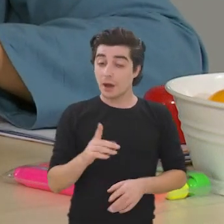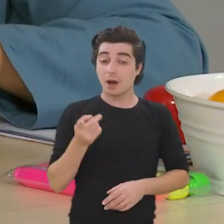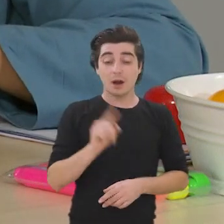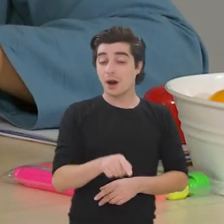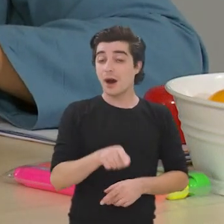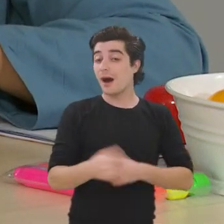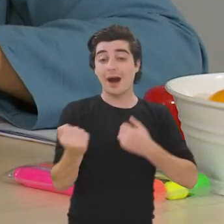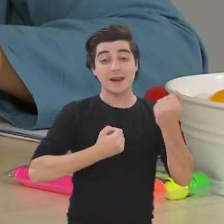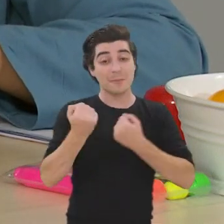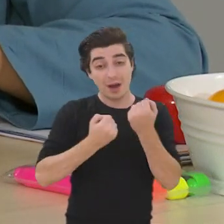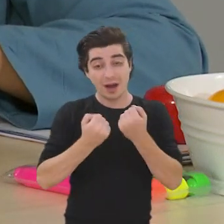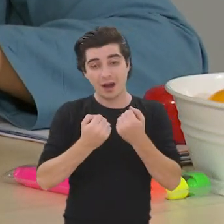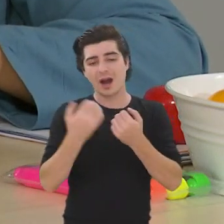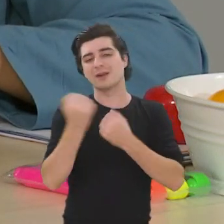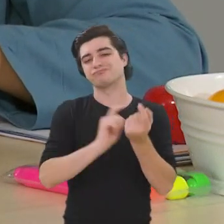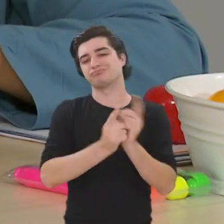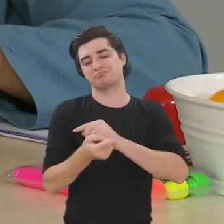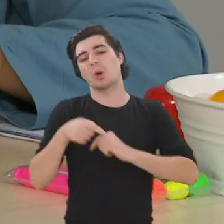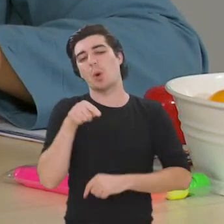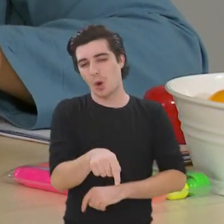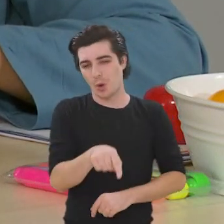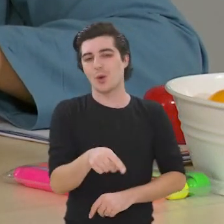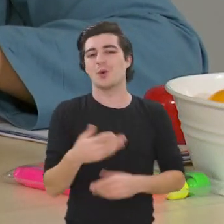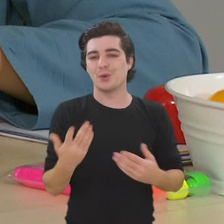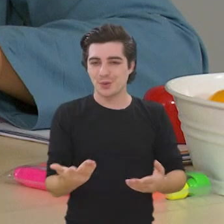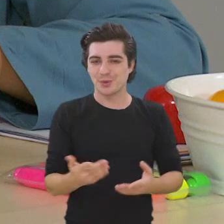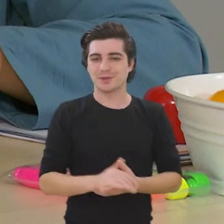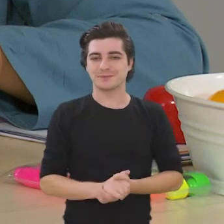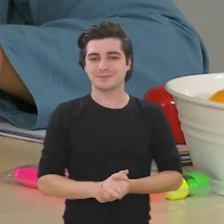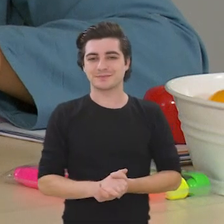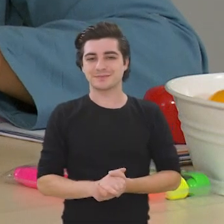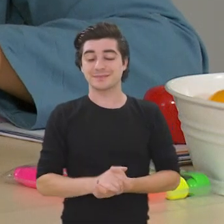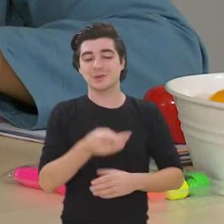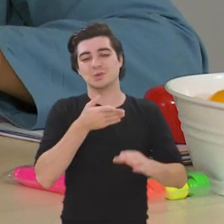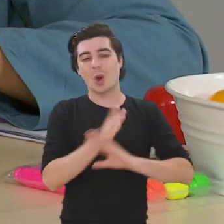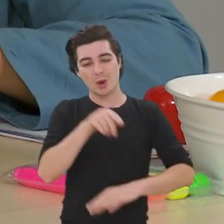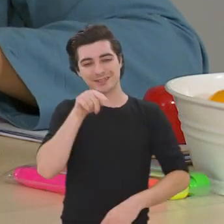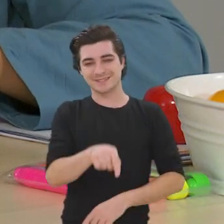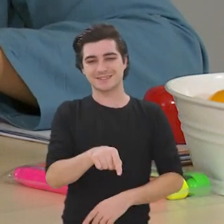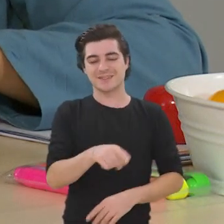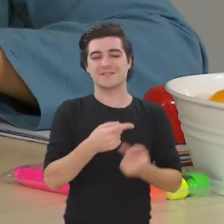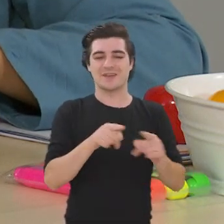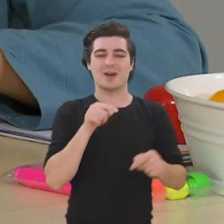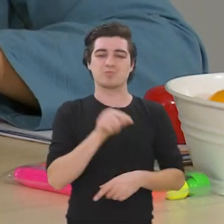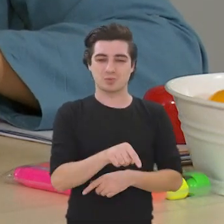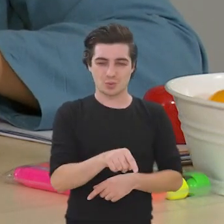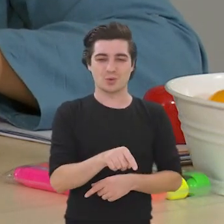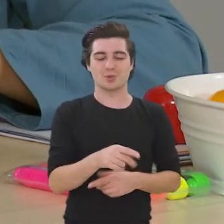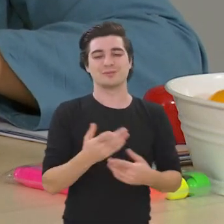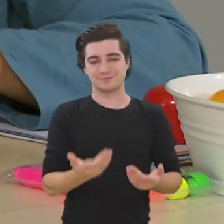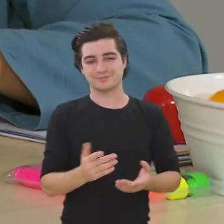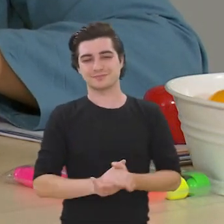Fakat buradaki araba bir taşıt türü. Sen doğru olanı gösterdin. Farklı olan